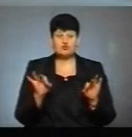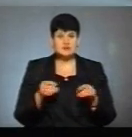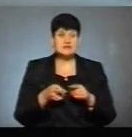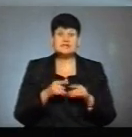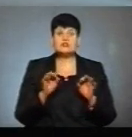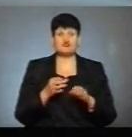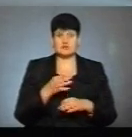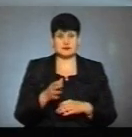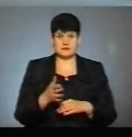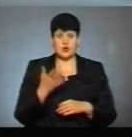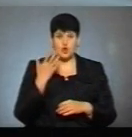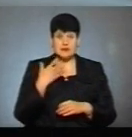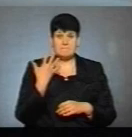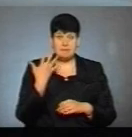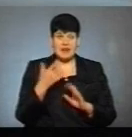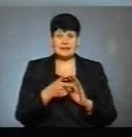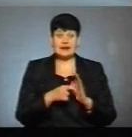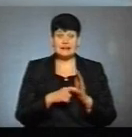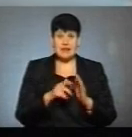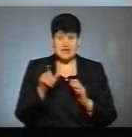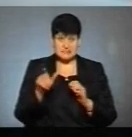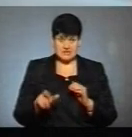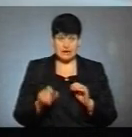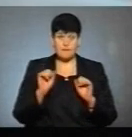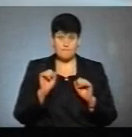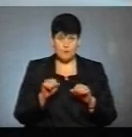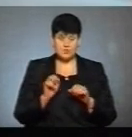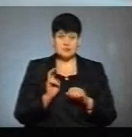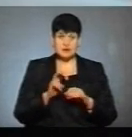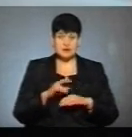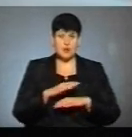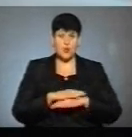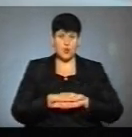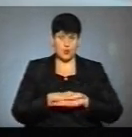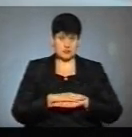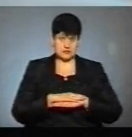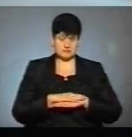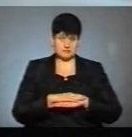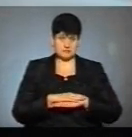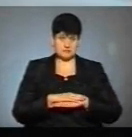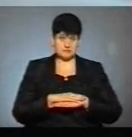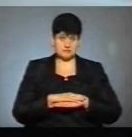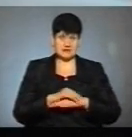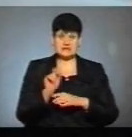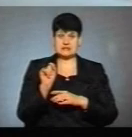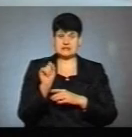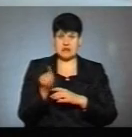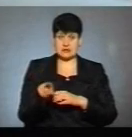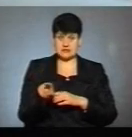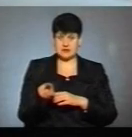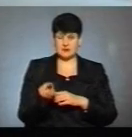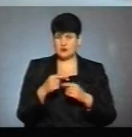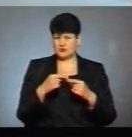нічого. Коли п'ятикласник може зайти прямо на уроці, зайти, заказати собі